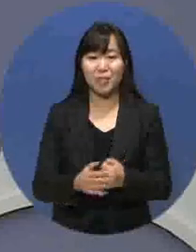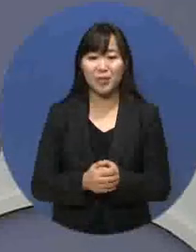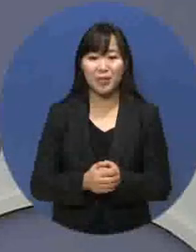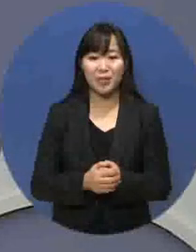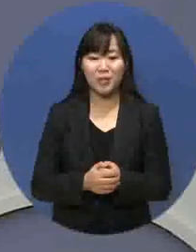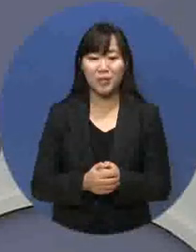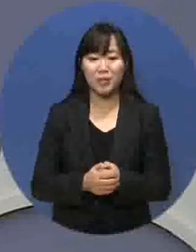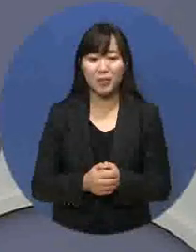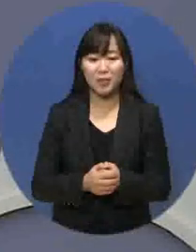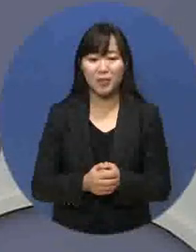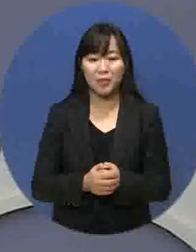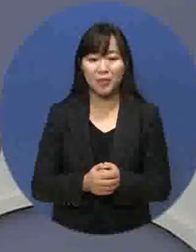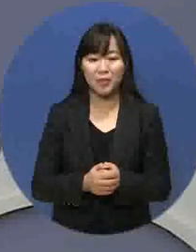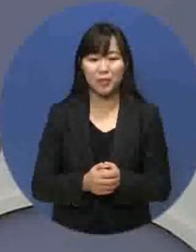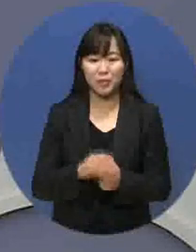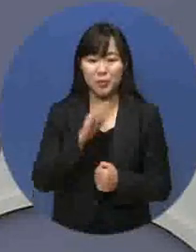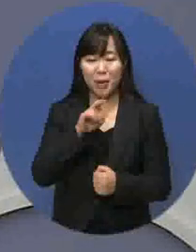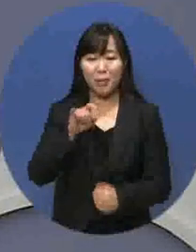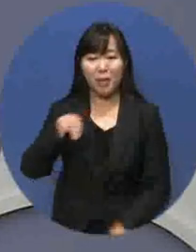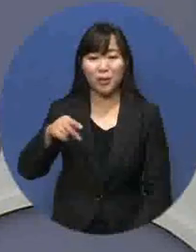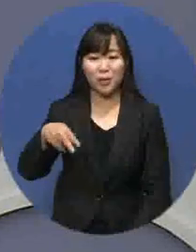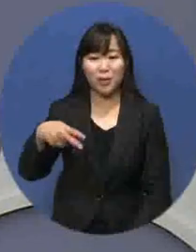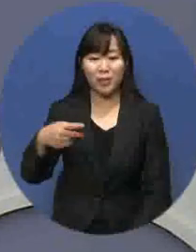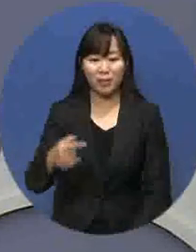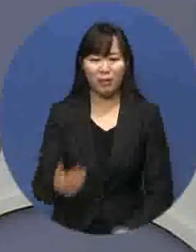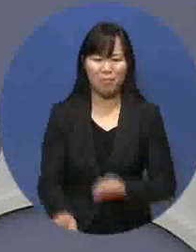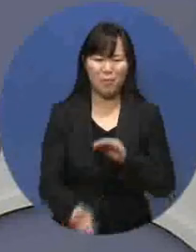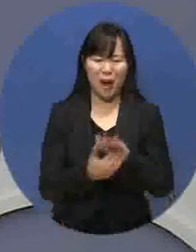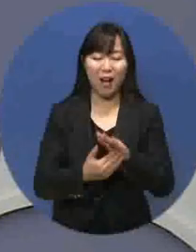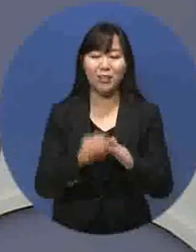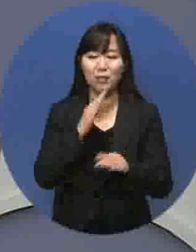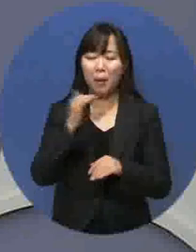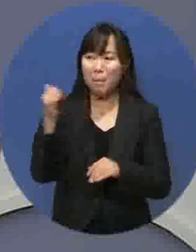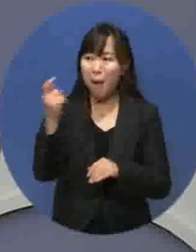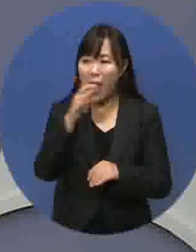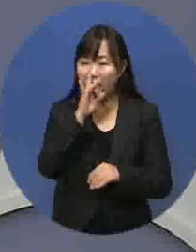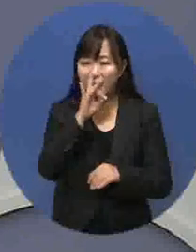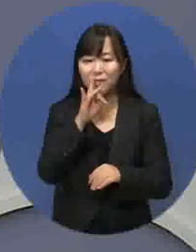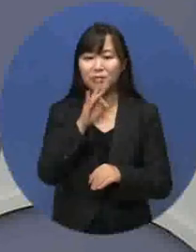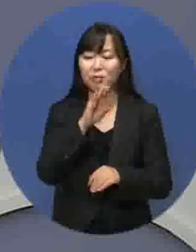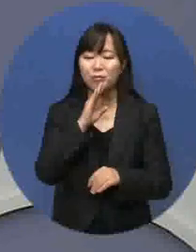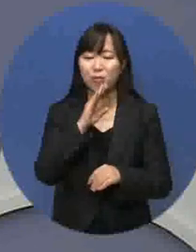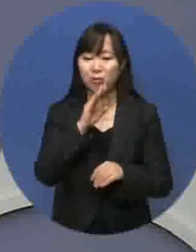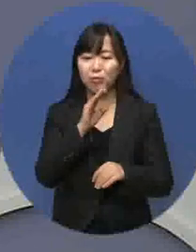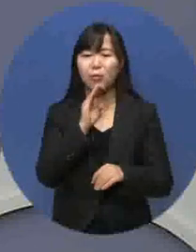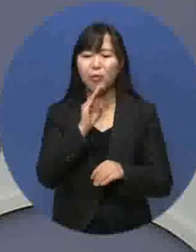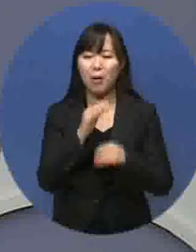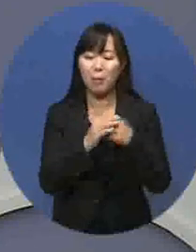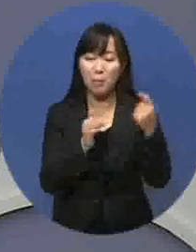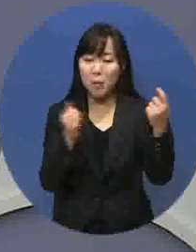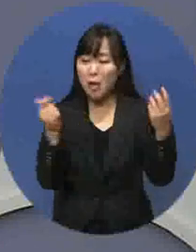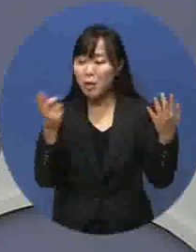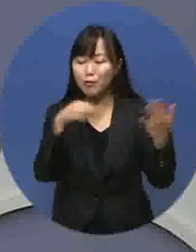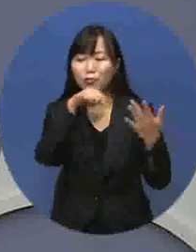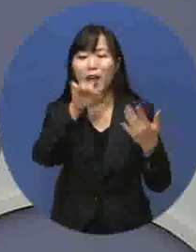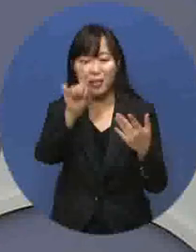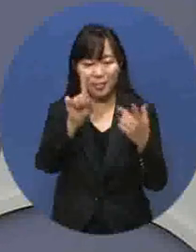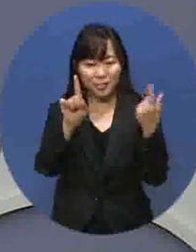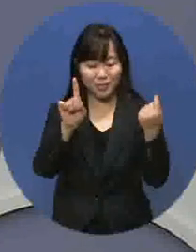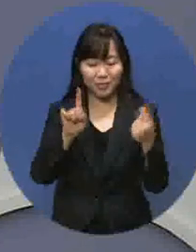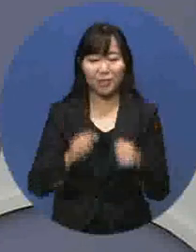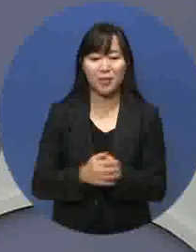우리나라에서 이제 메소드 연기를 가장 훌륭하게 해내시는 정말 몇 안 되시는 이제 배우분 중에 한 분이시고요.